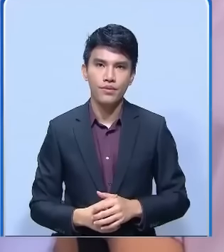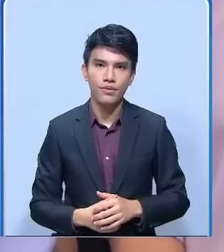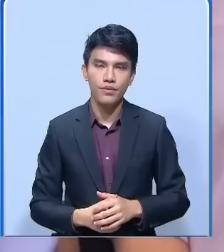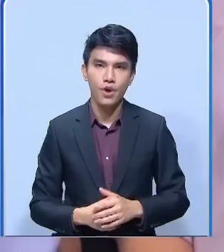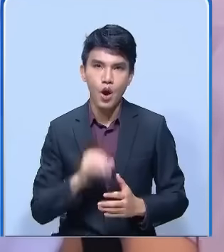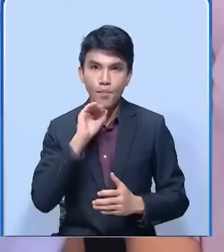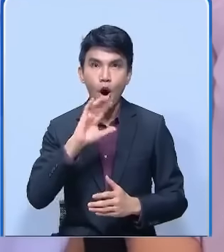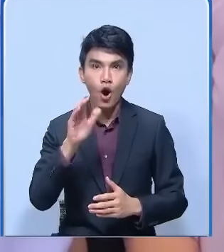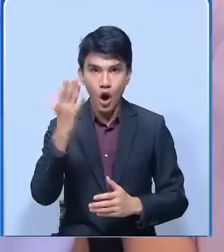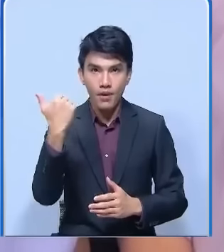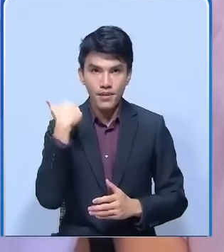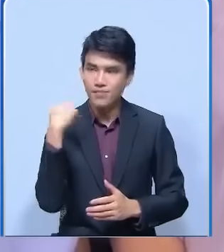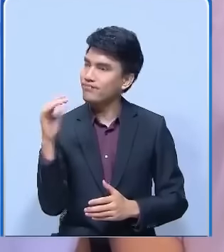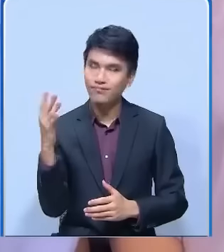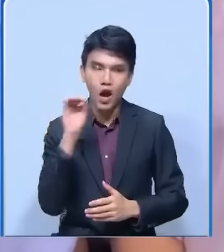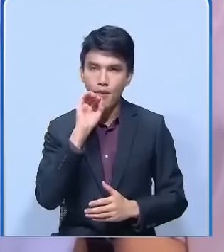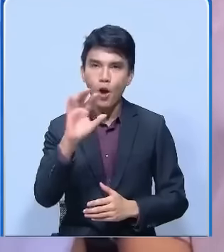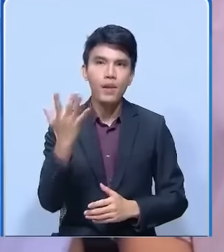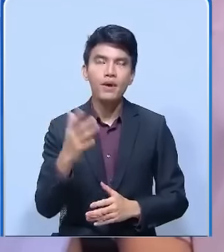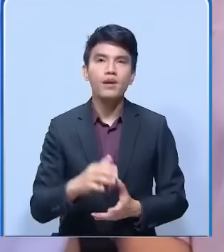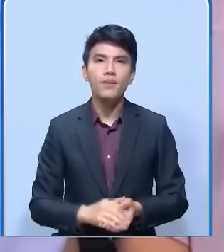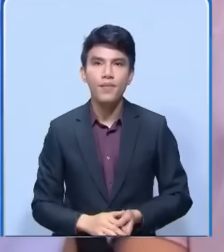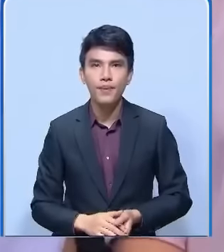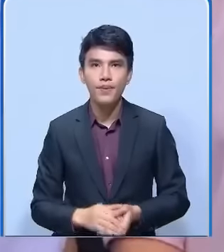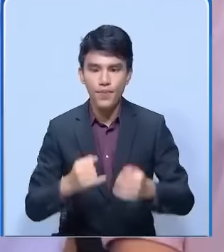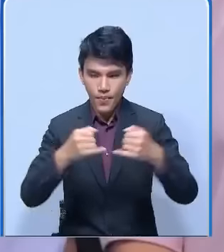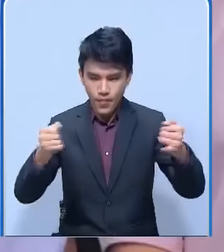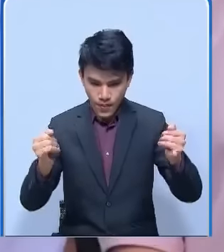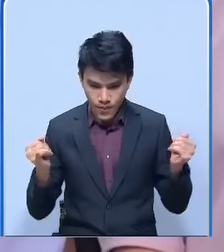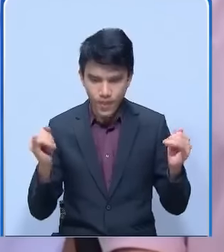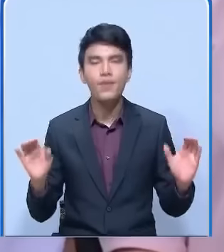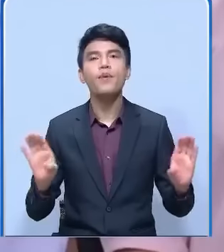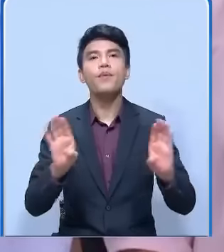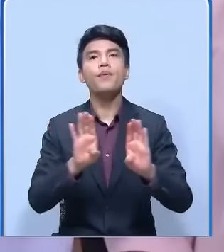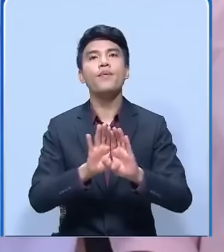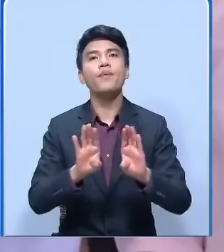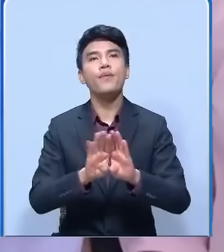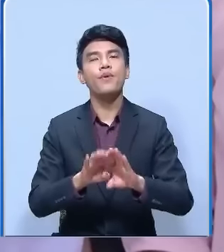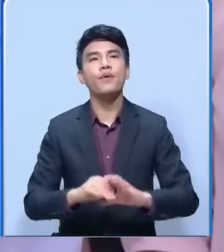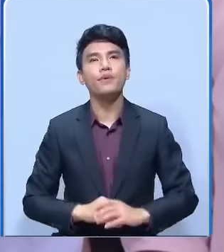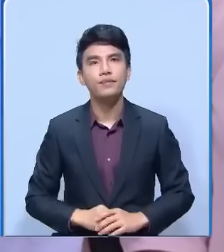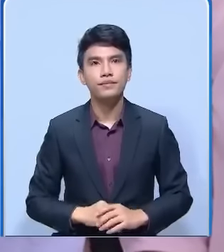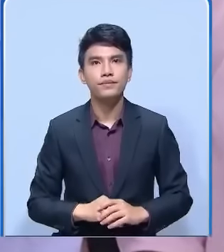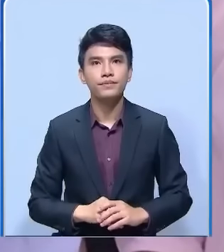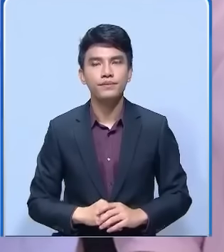ก่อนล่วงหน้าไหมคะ ไม่บอกเลยค่ะเขาล้างวัดเสร็จเขาก็ปิดเราโดยอัตโนมัติเลยค่ะ